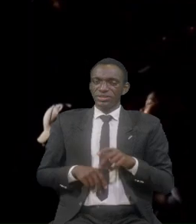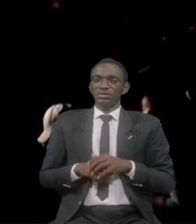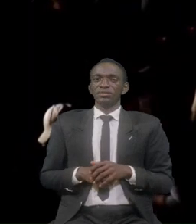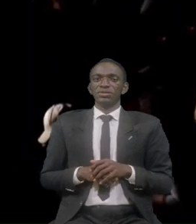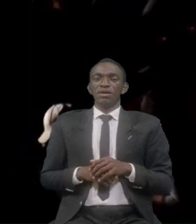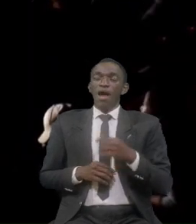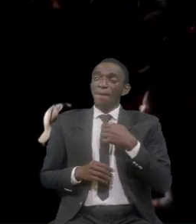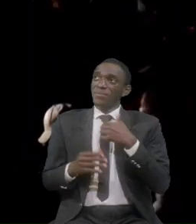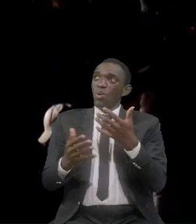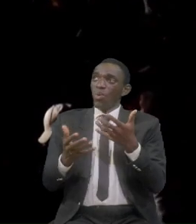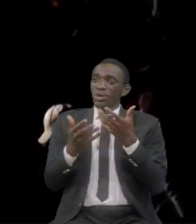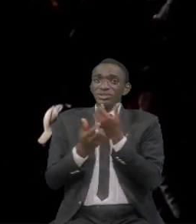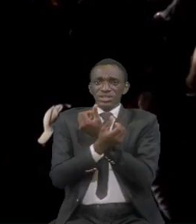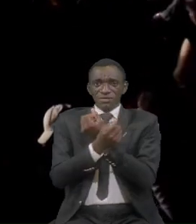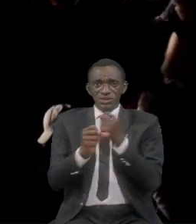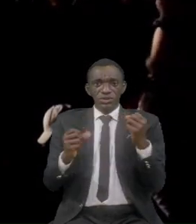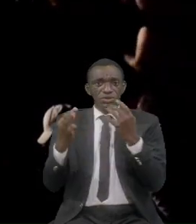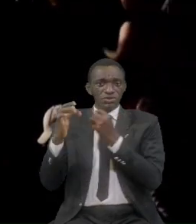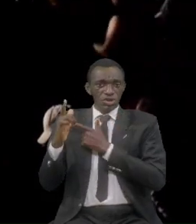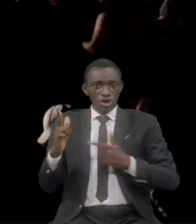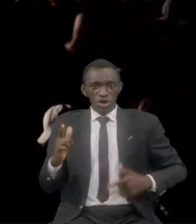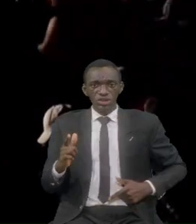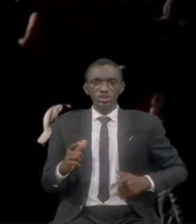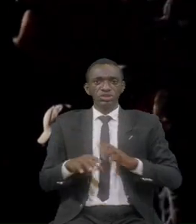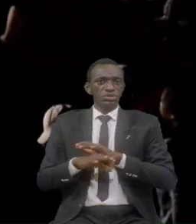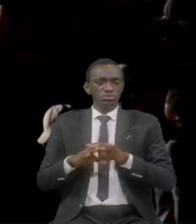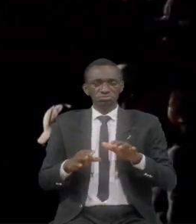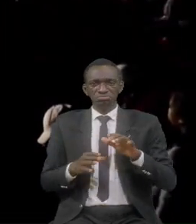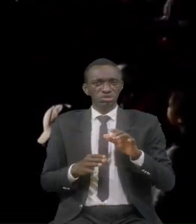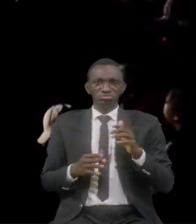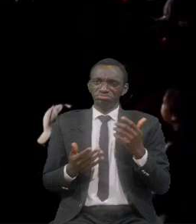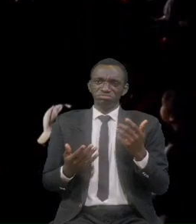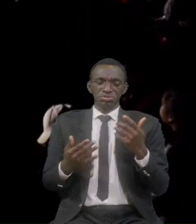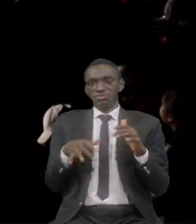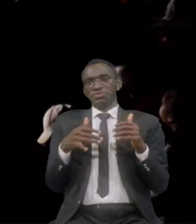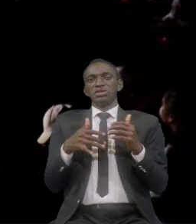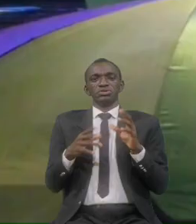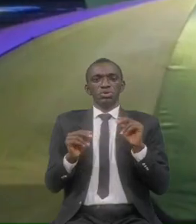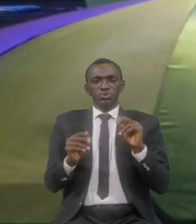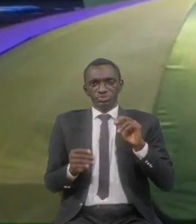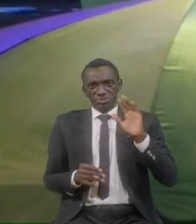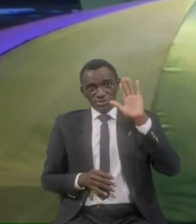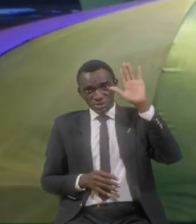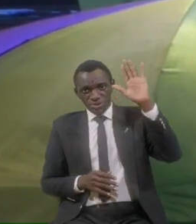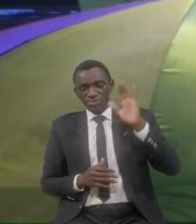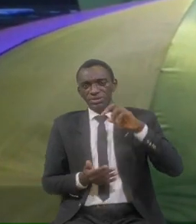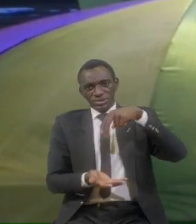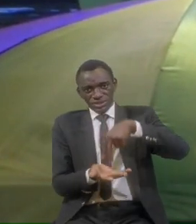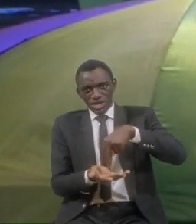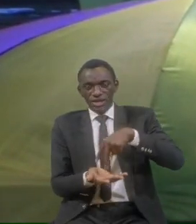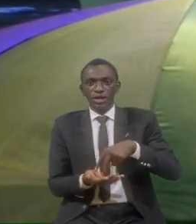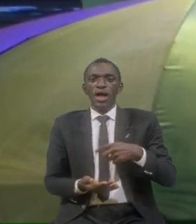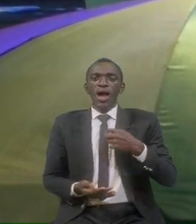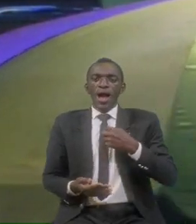the Lord tonight. Nga nakinanglan sa kapasaylunganan. I want his forgiveness tonight. Nakinanglan sa kapasaylunganan. I